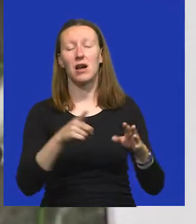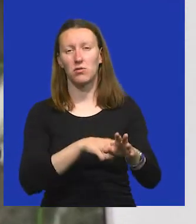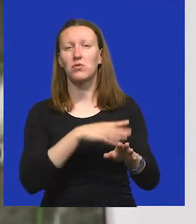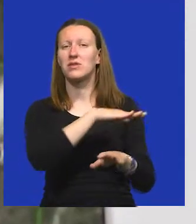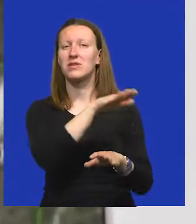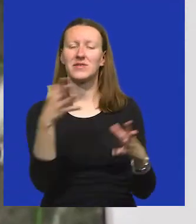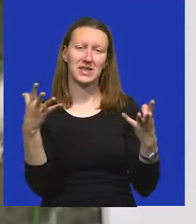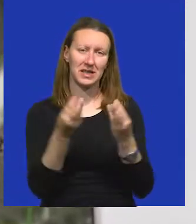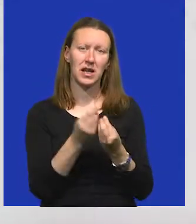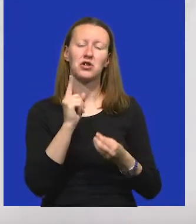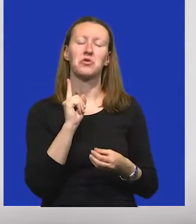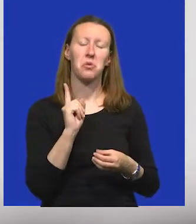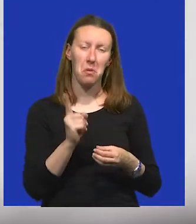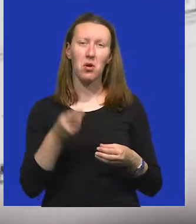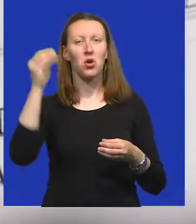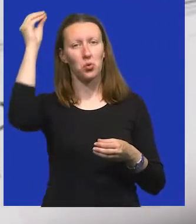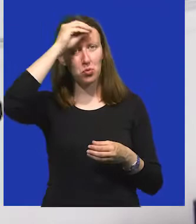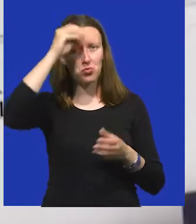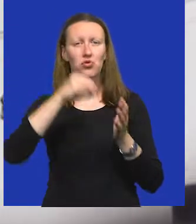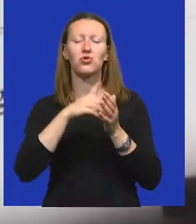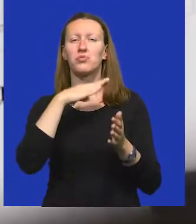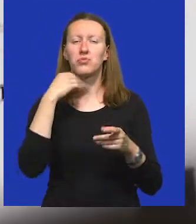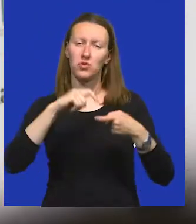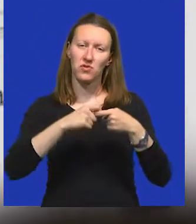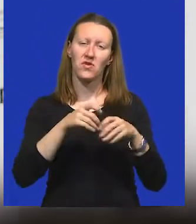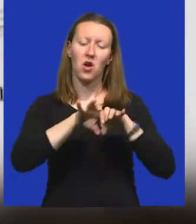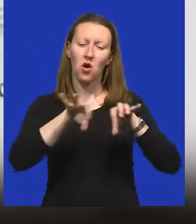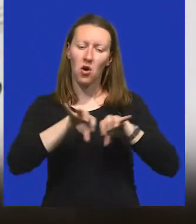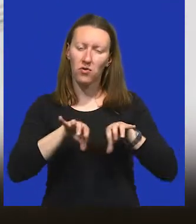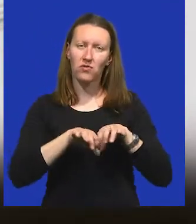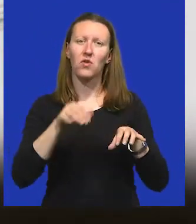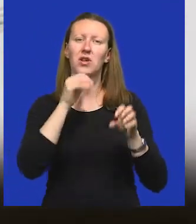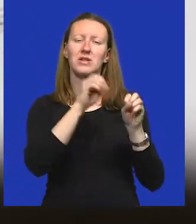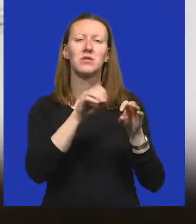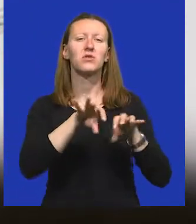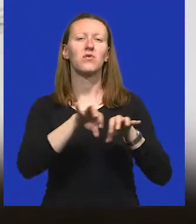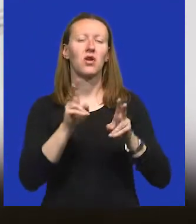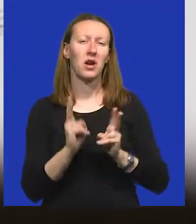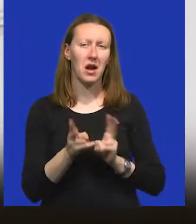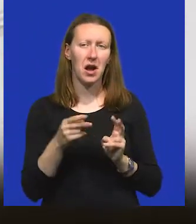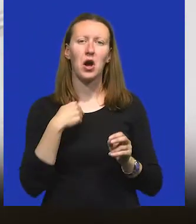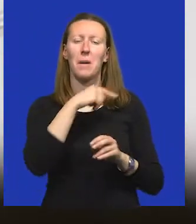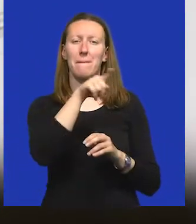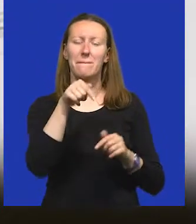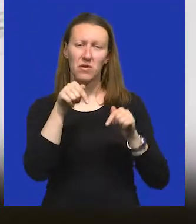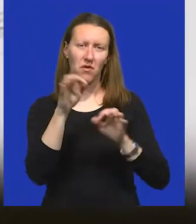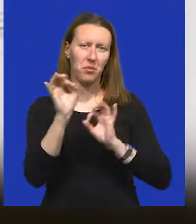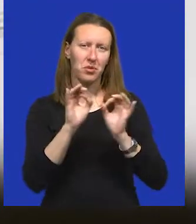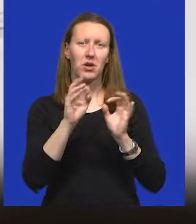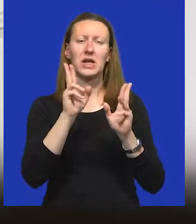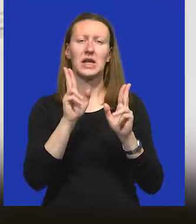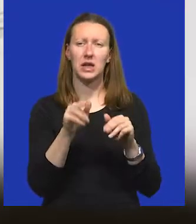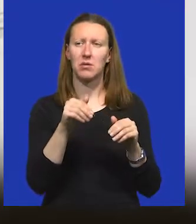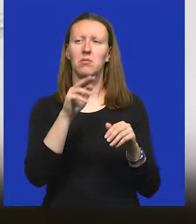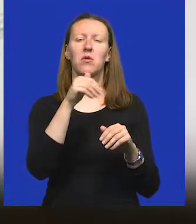che dura, tutti quanti insieme dobbiamo anche imparare ancora molte cose, a differenziare soprattutto i rifiuti. Noi in ambito di questo